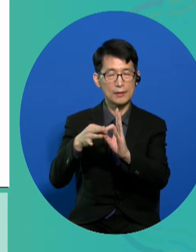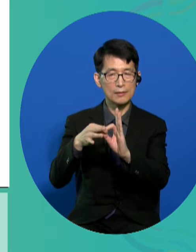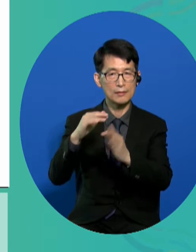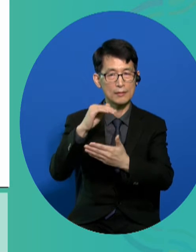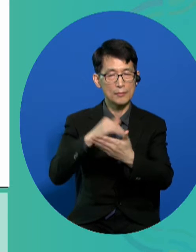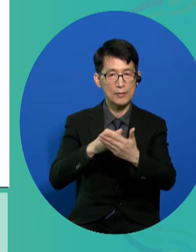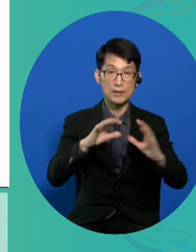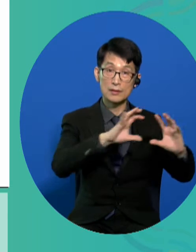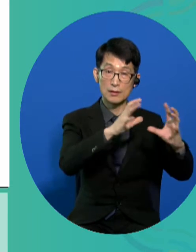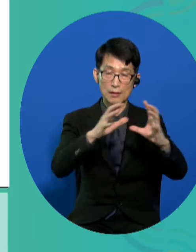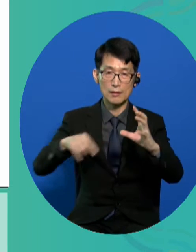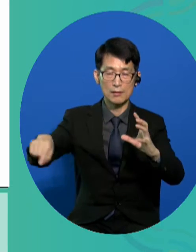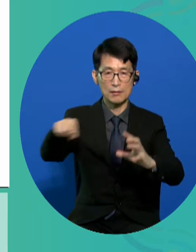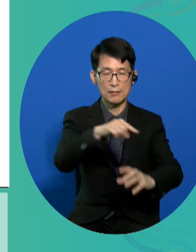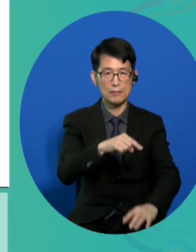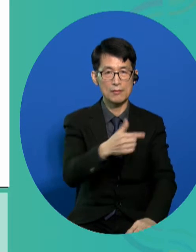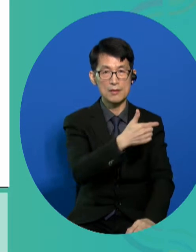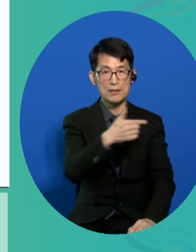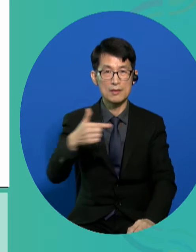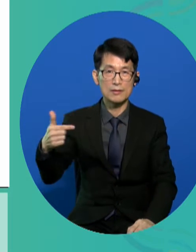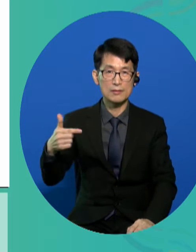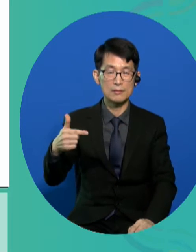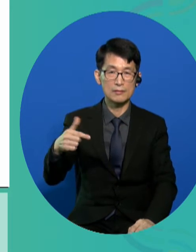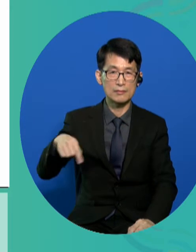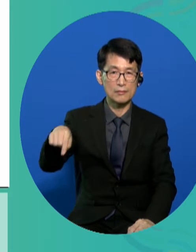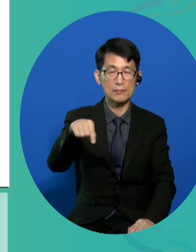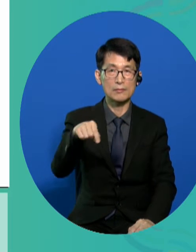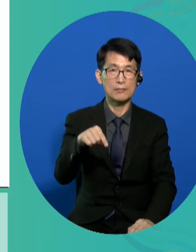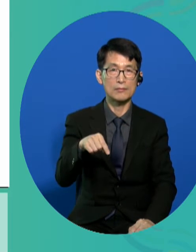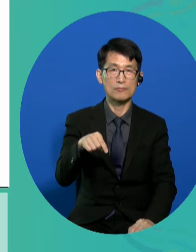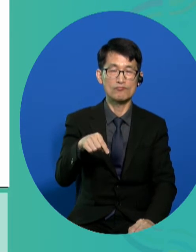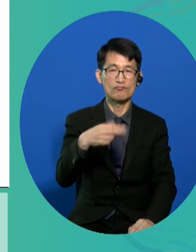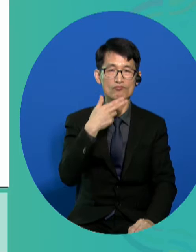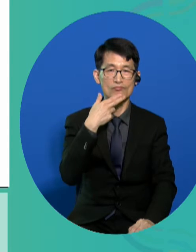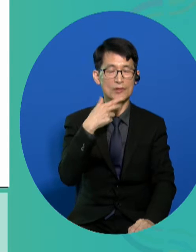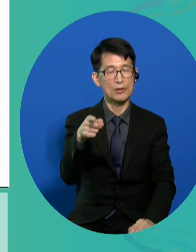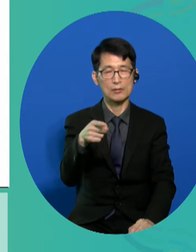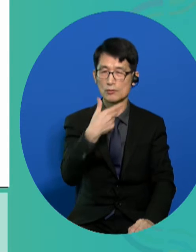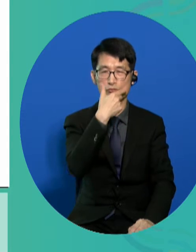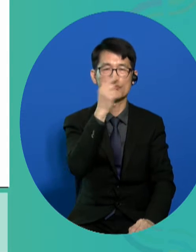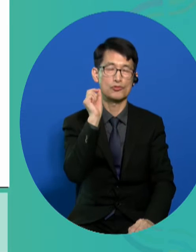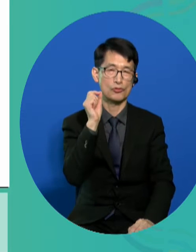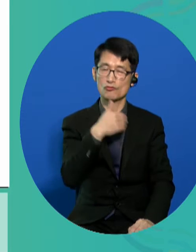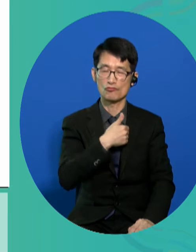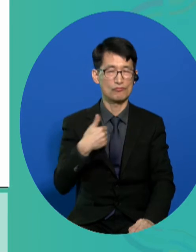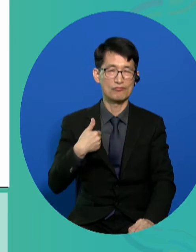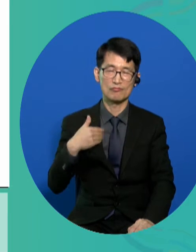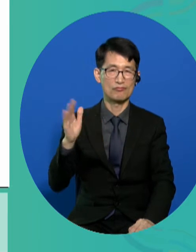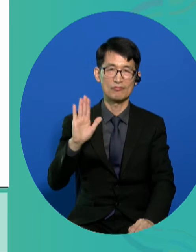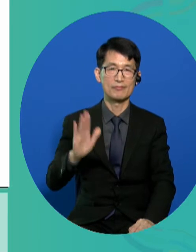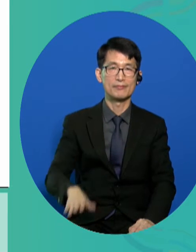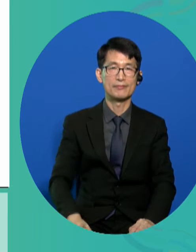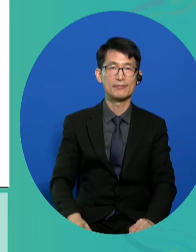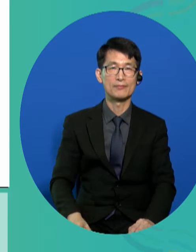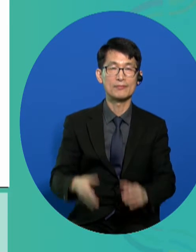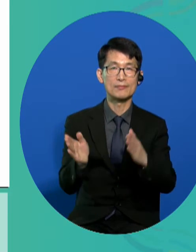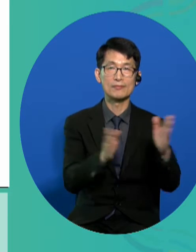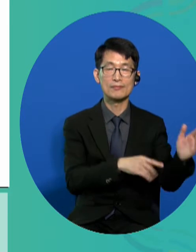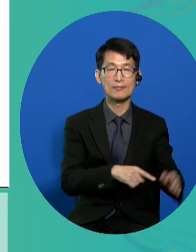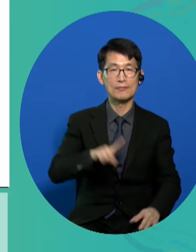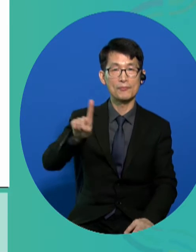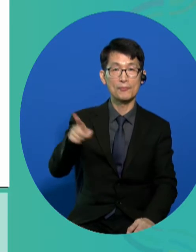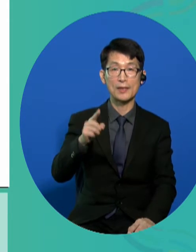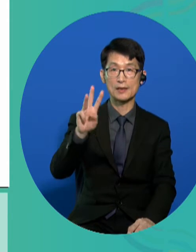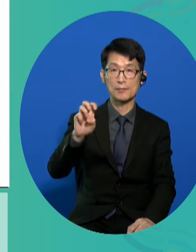전 세계적으로 가장 큰 영역, 진전을 보인 영역인데 이것으로는 충분하지 않습니다. 그 다음을 보면은요,